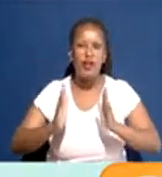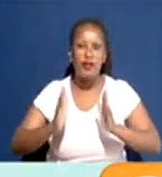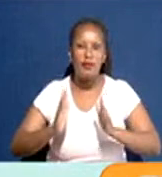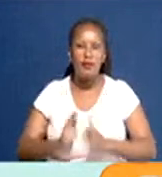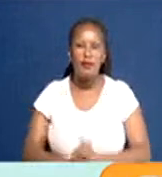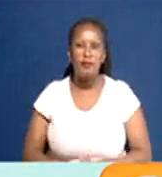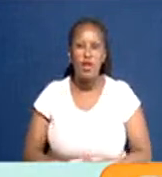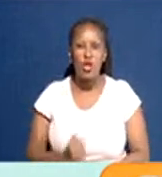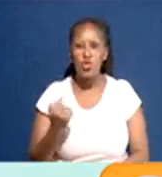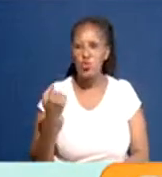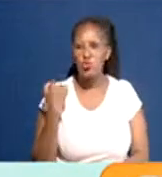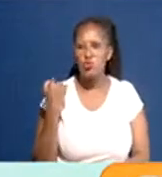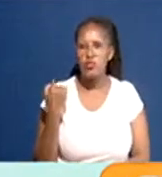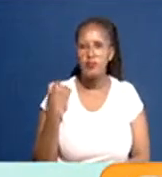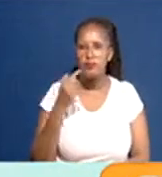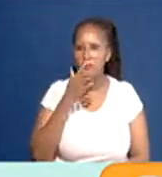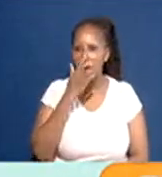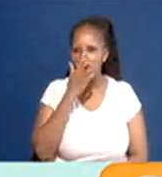Juzi